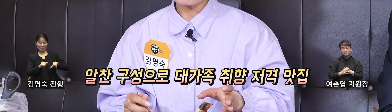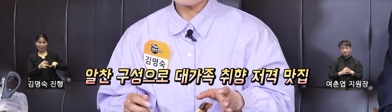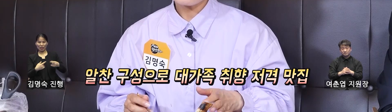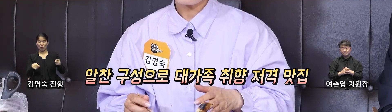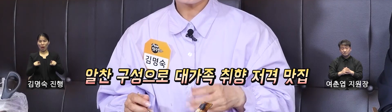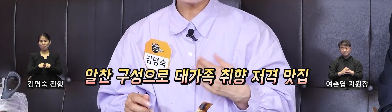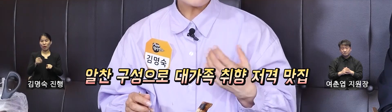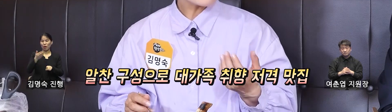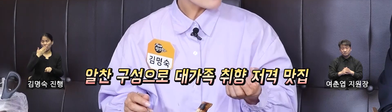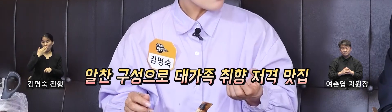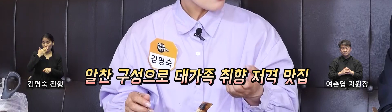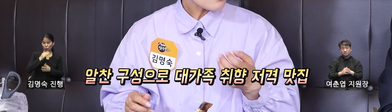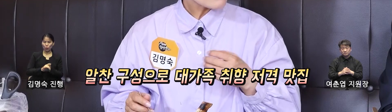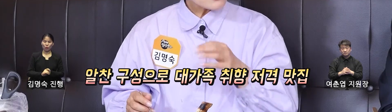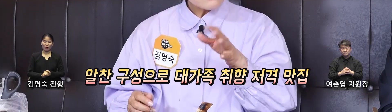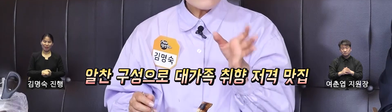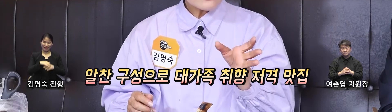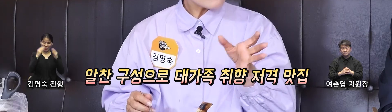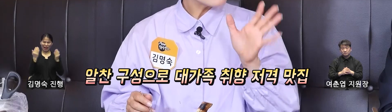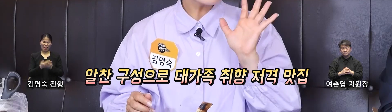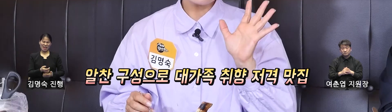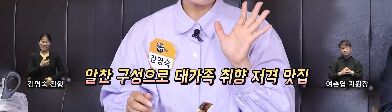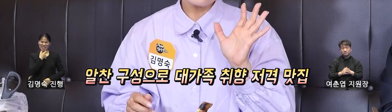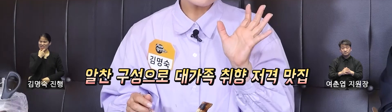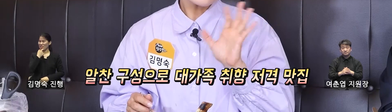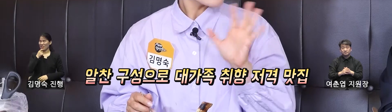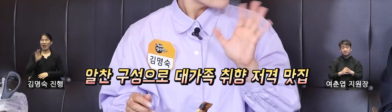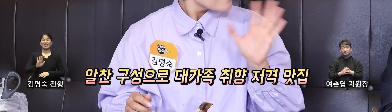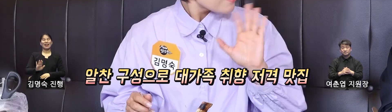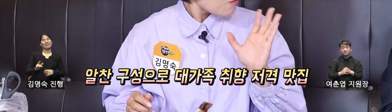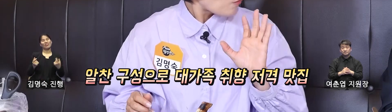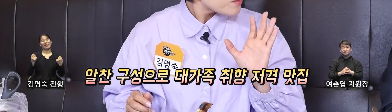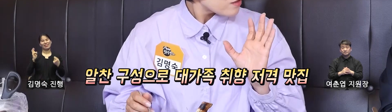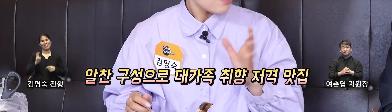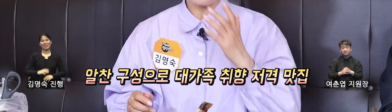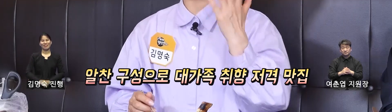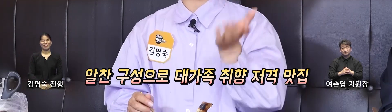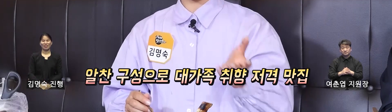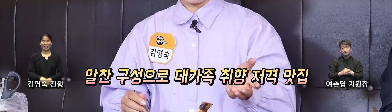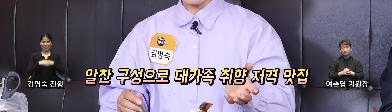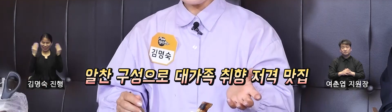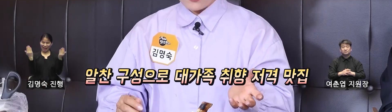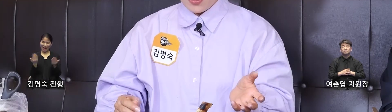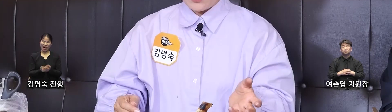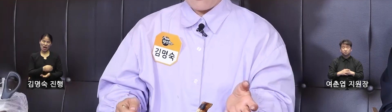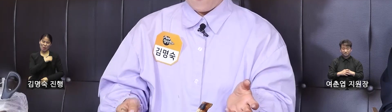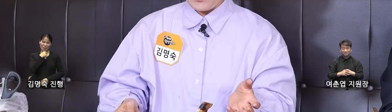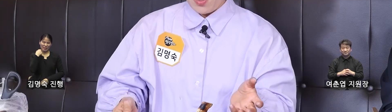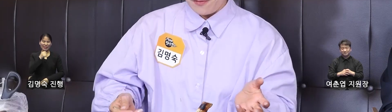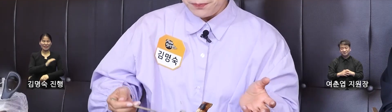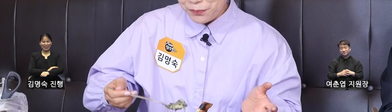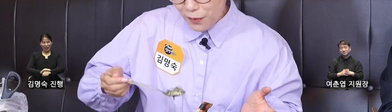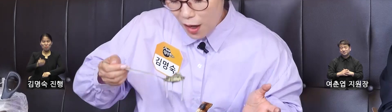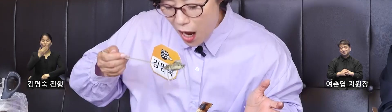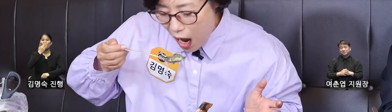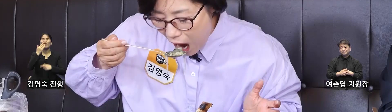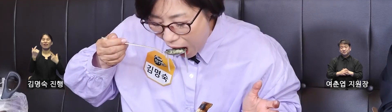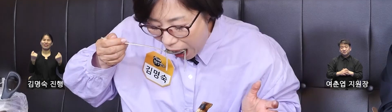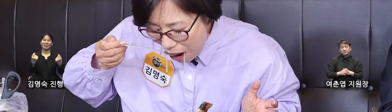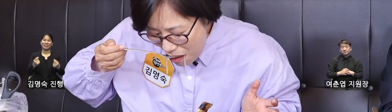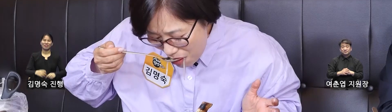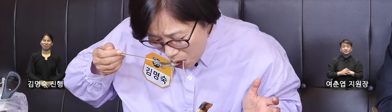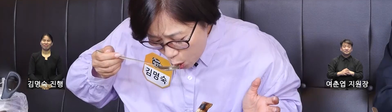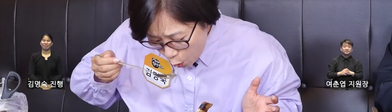먹어도 누구 하나 아 난 그거 싫어 이럴 사람 없이 다 맛있게 잘 먹을 것 같아요. 네.